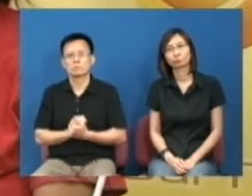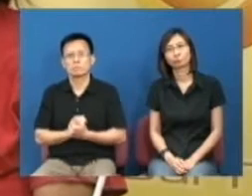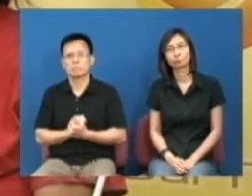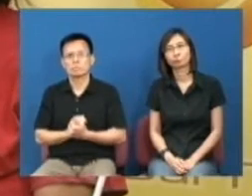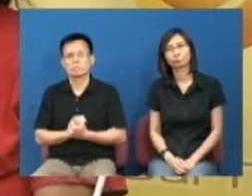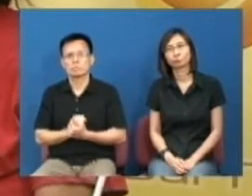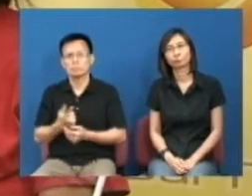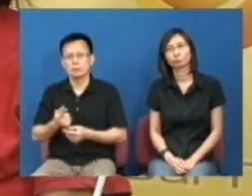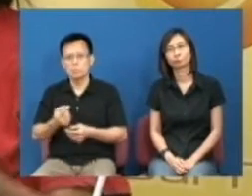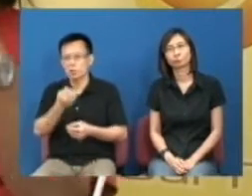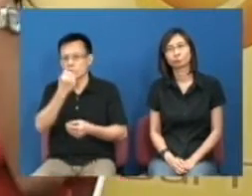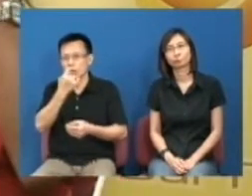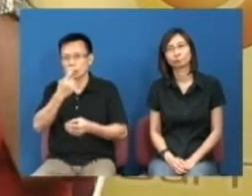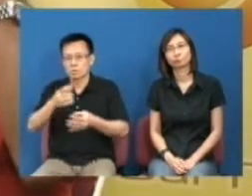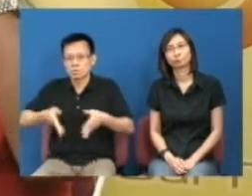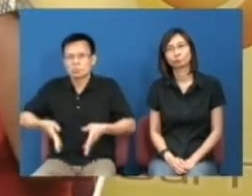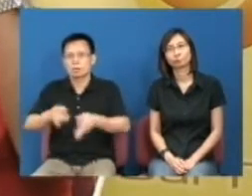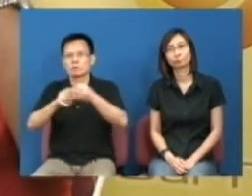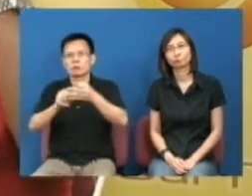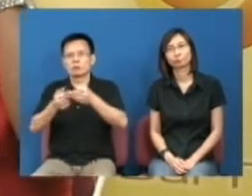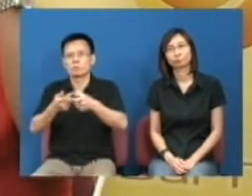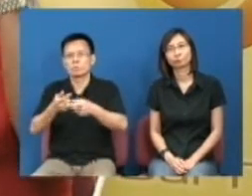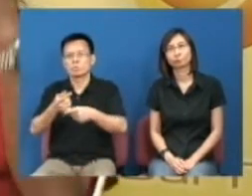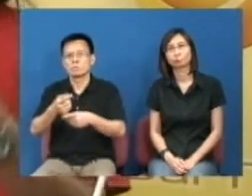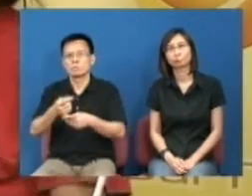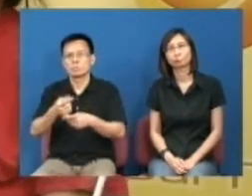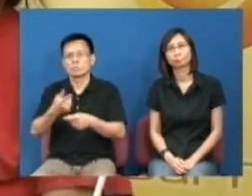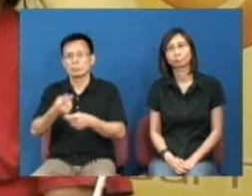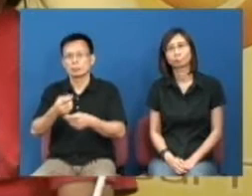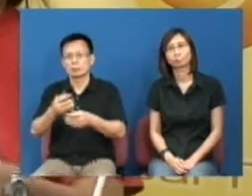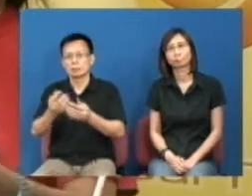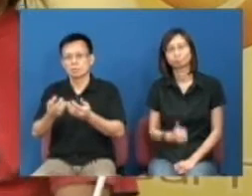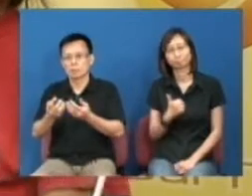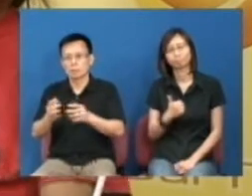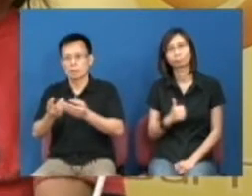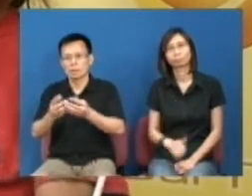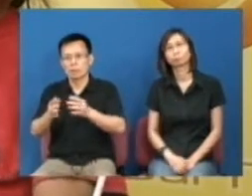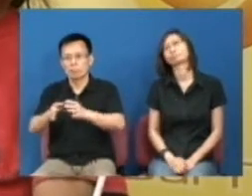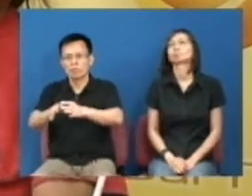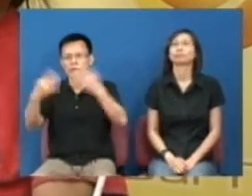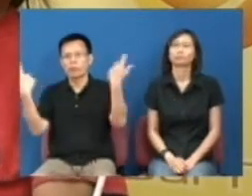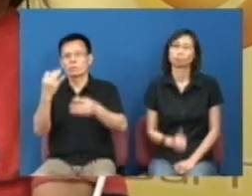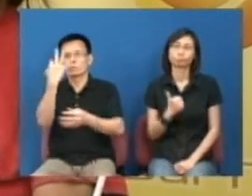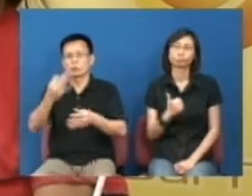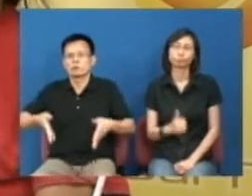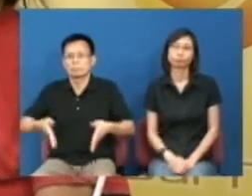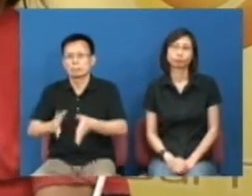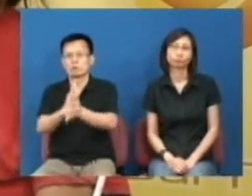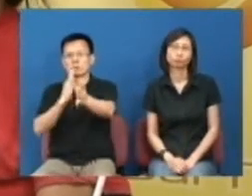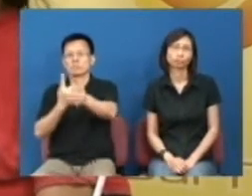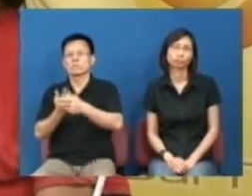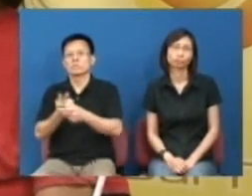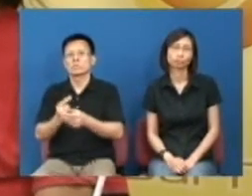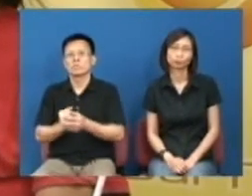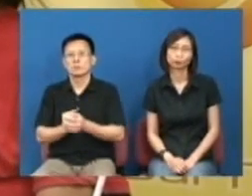這個怡和街，跟住再出去軒尼斯道的時候，佢都是放三條線啫，後屘啲人自己拱開了六條線啫嘛，係咪啊？或